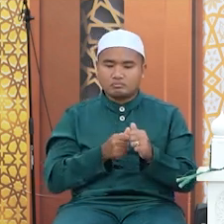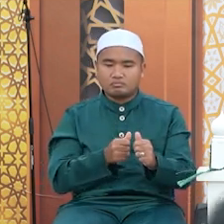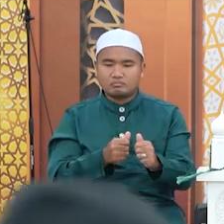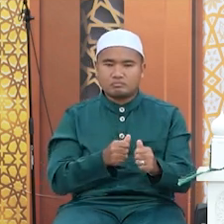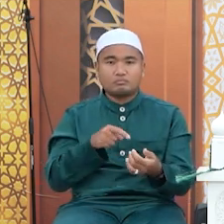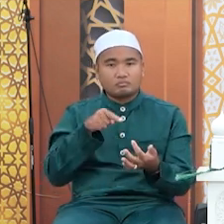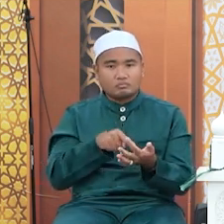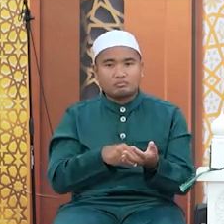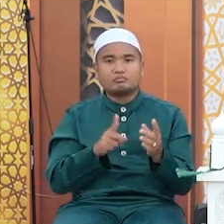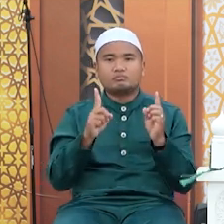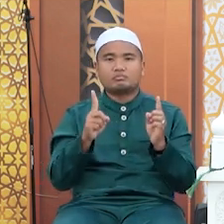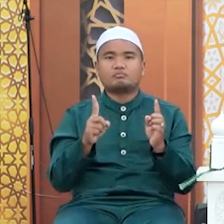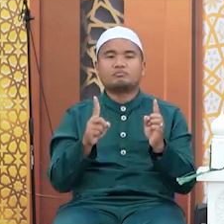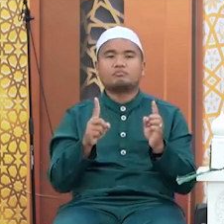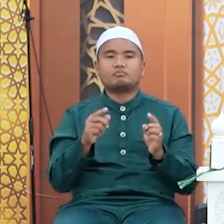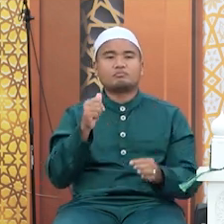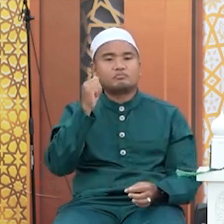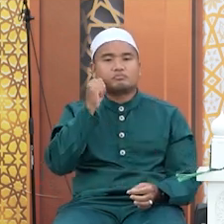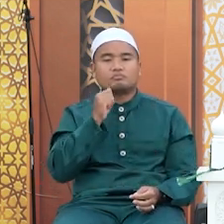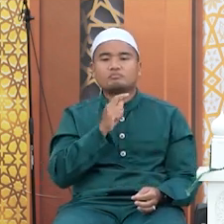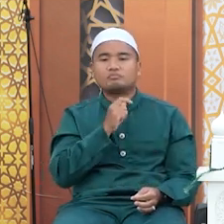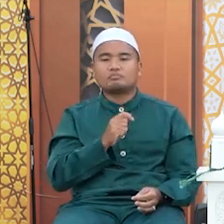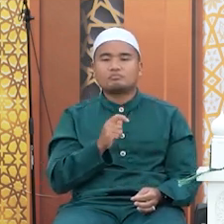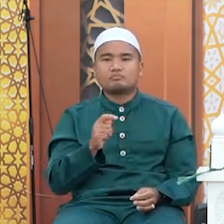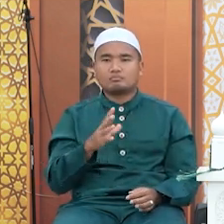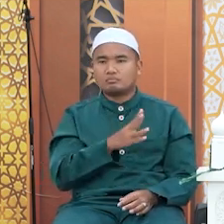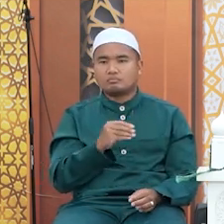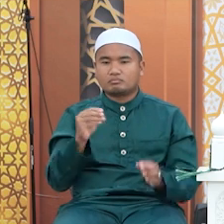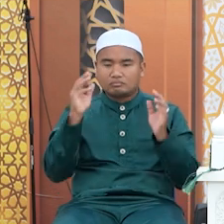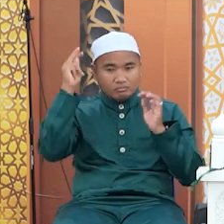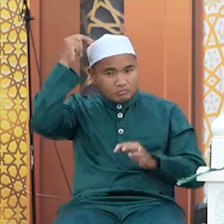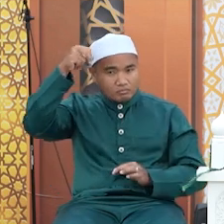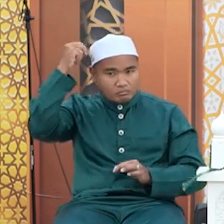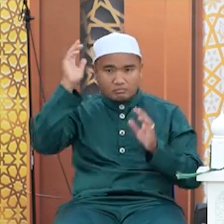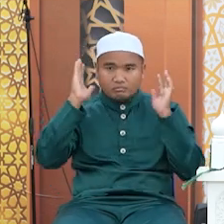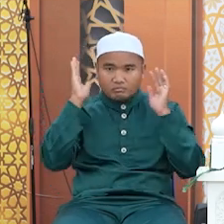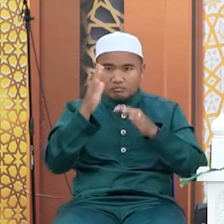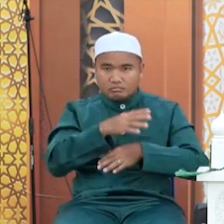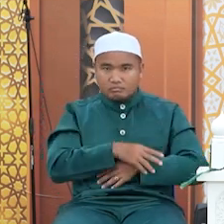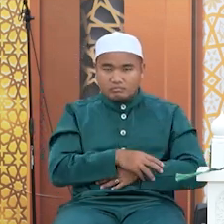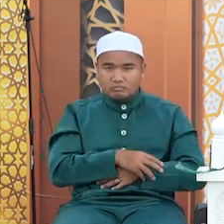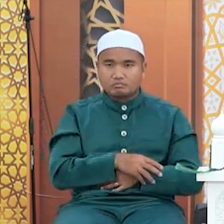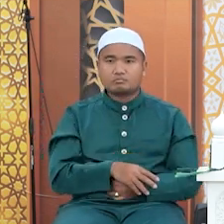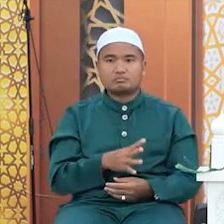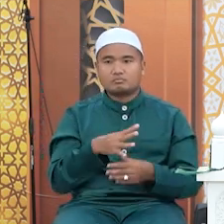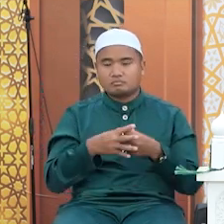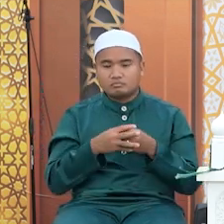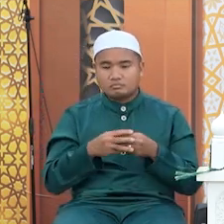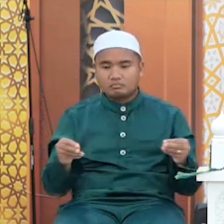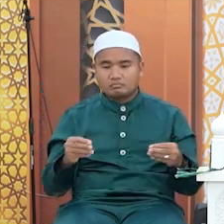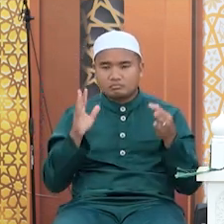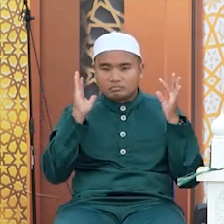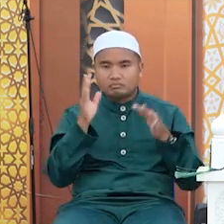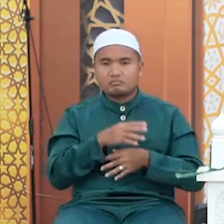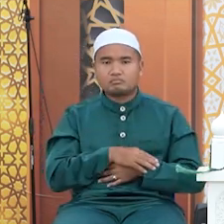kubur. Nabi pun semayang. Sudah semayang, Nabi bersabda,